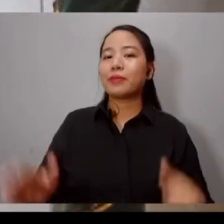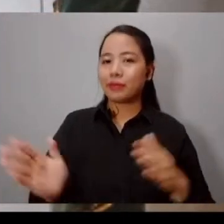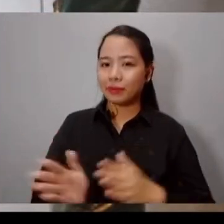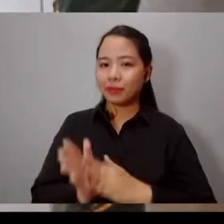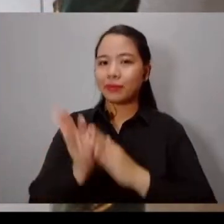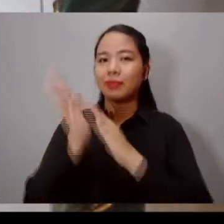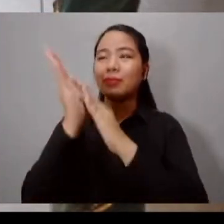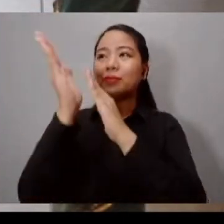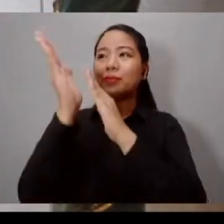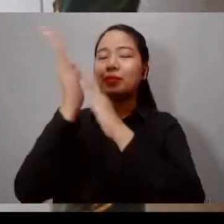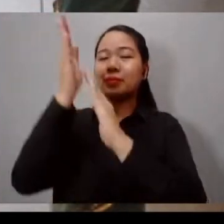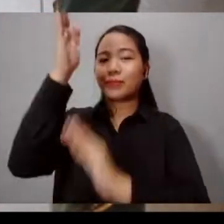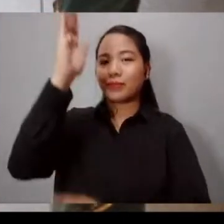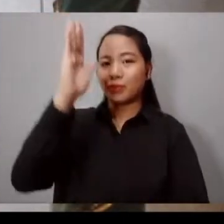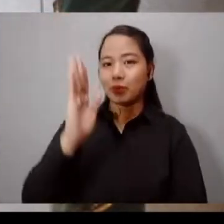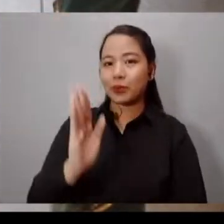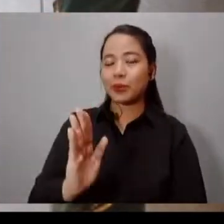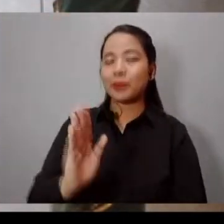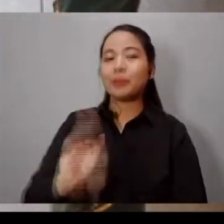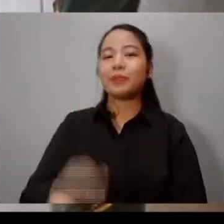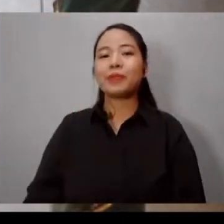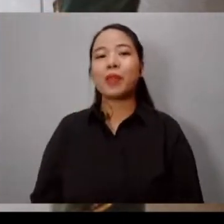Papuri sa Diyos,